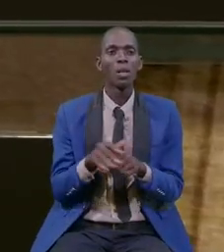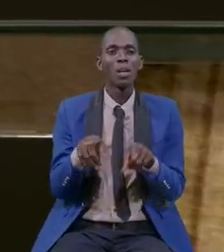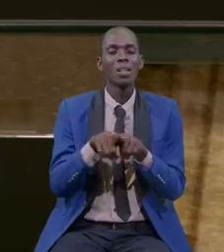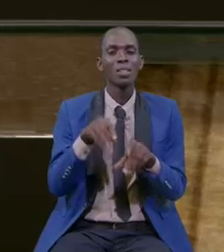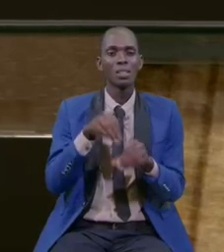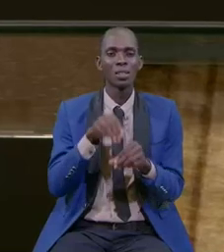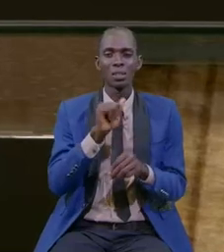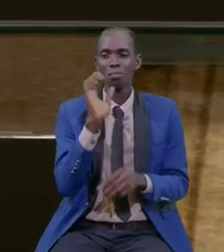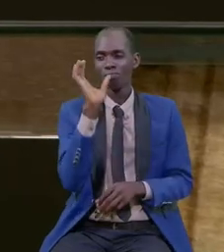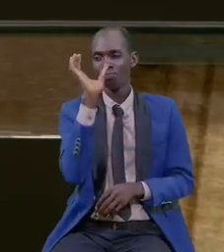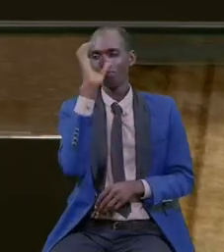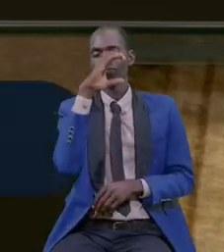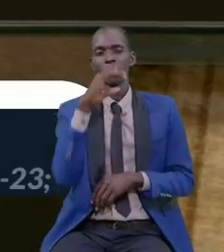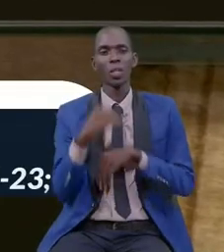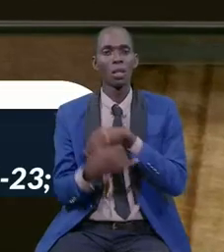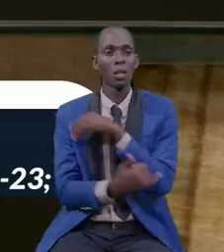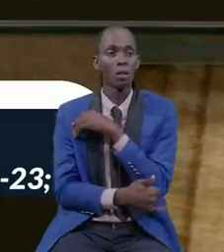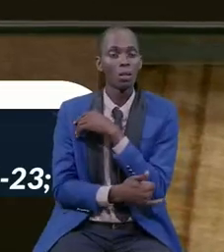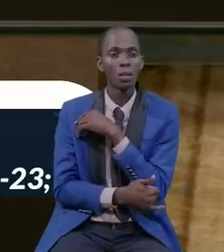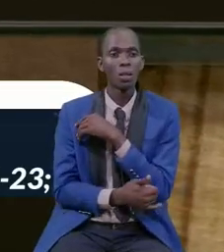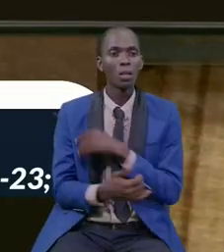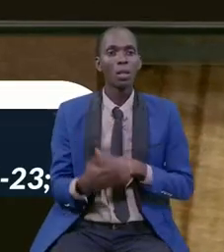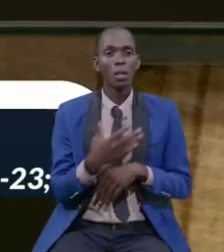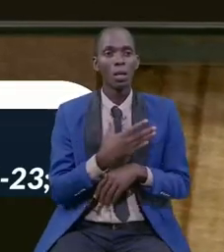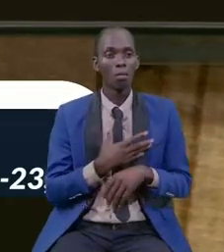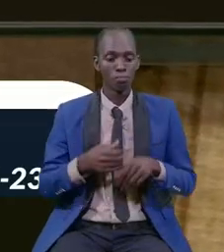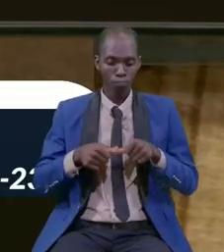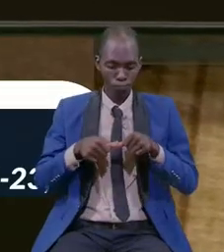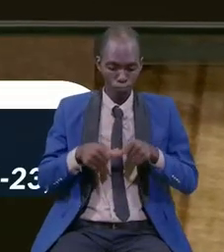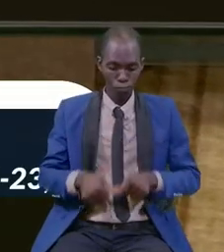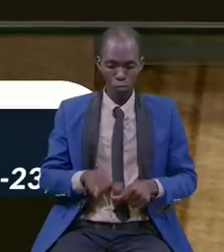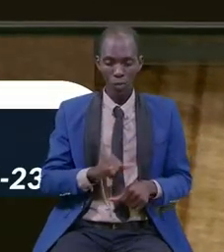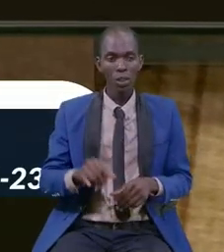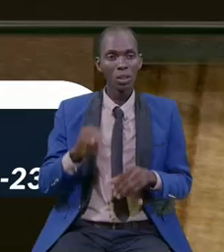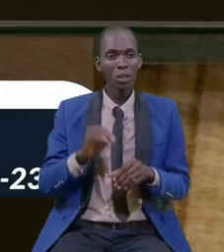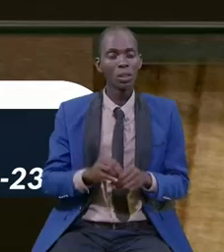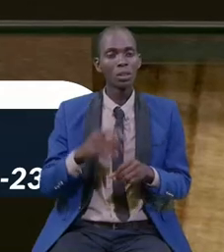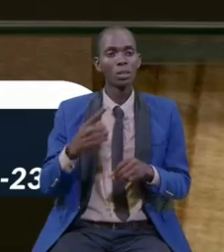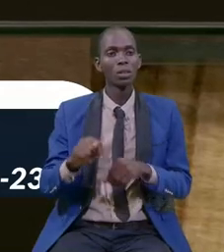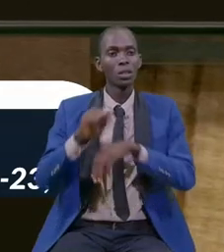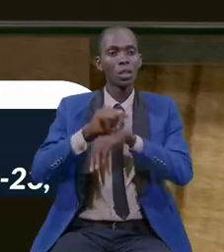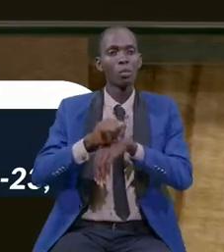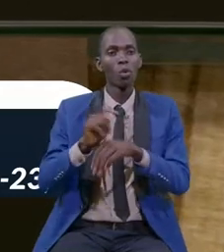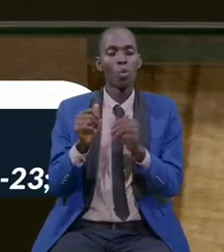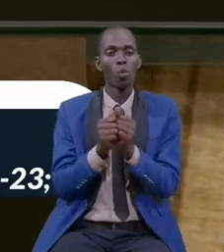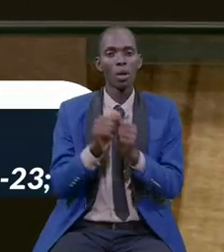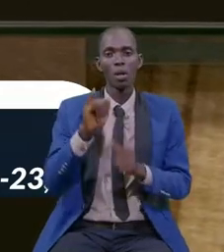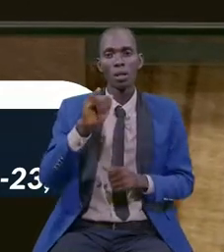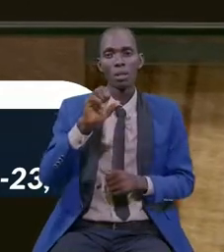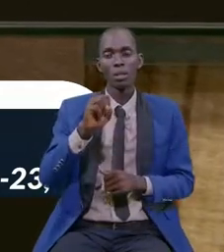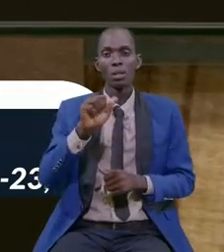promise comme dans une terre étrangère habitant sous des tentes avec